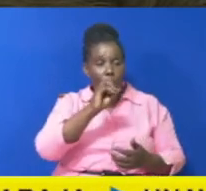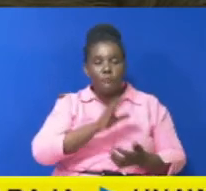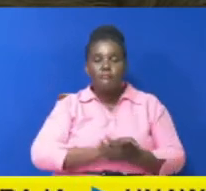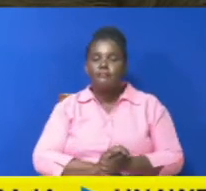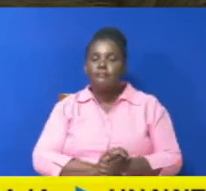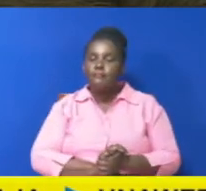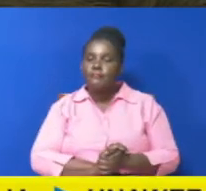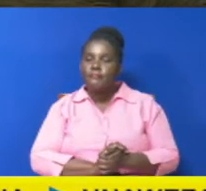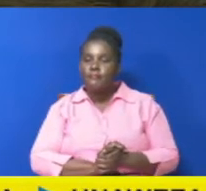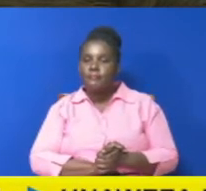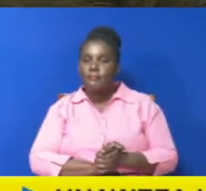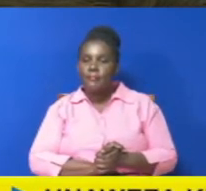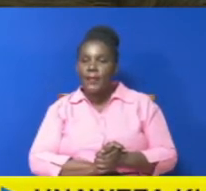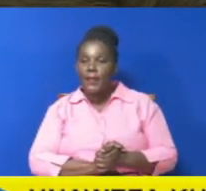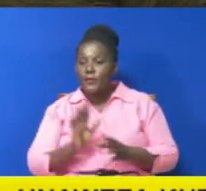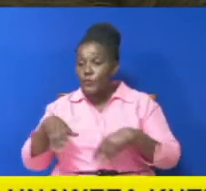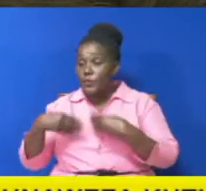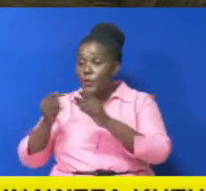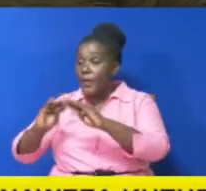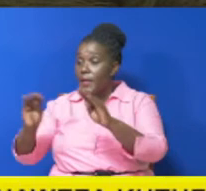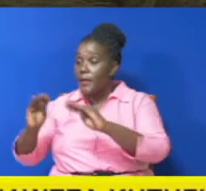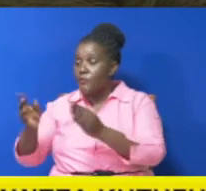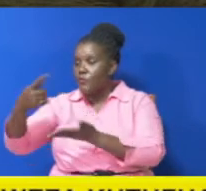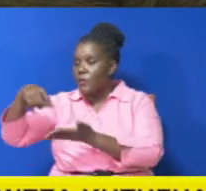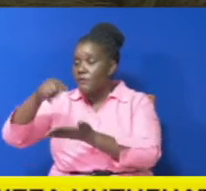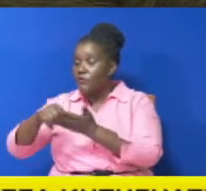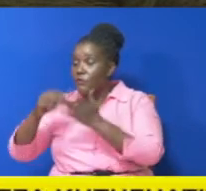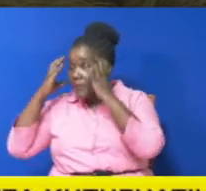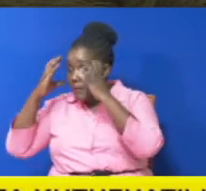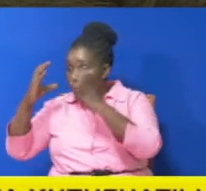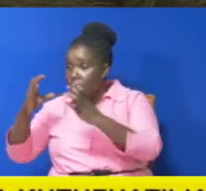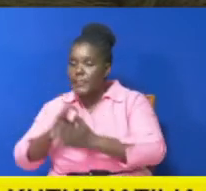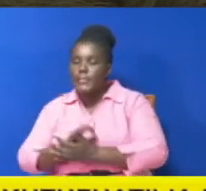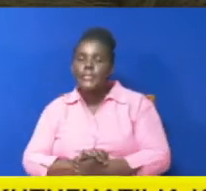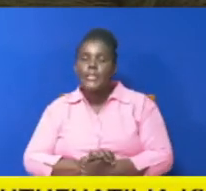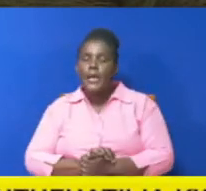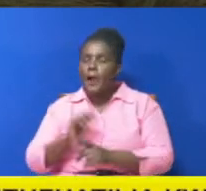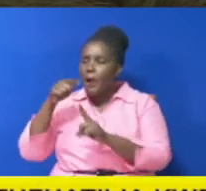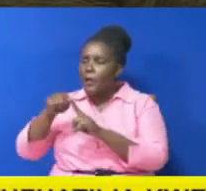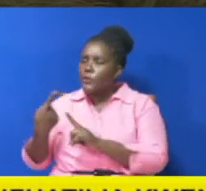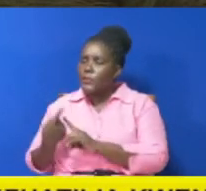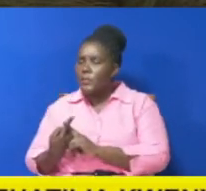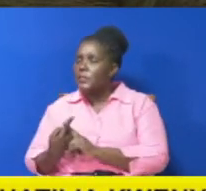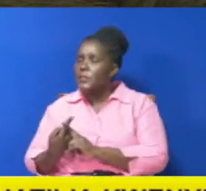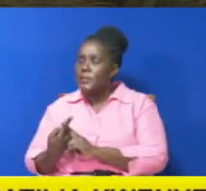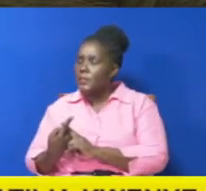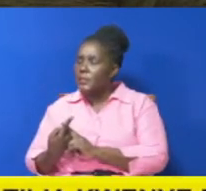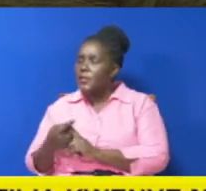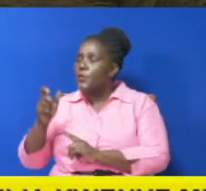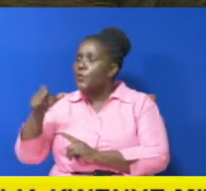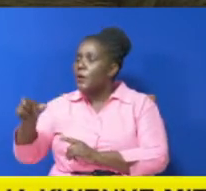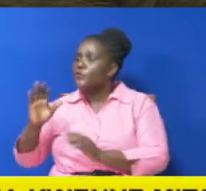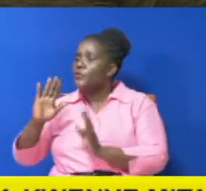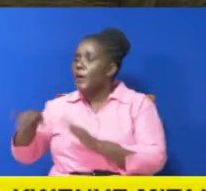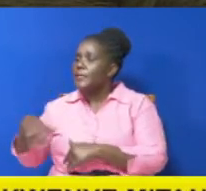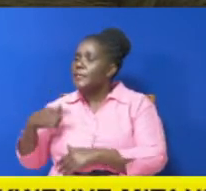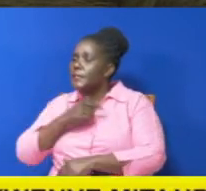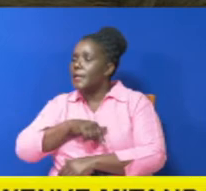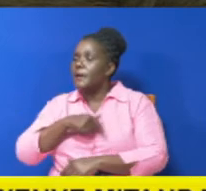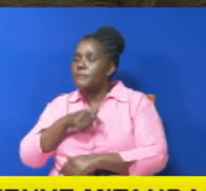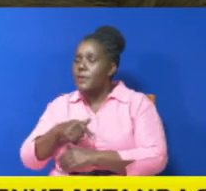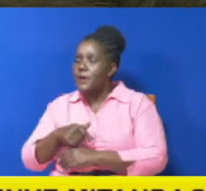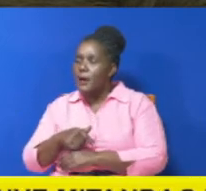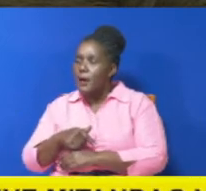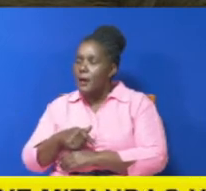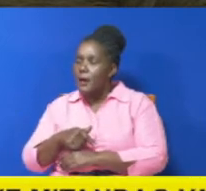mapambano. Mbona tumekuwa tunatoa elimu katika vituo vya mabasi ku discourage hizi tabia za makondakta na